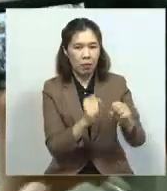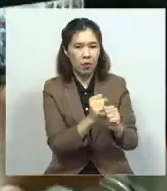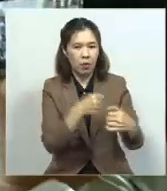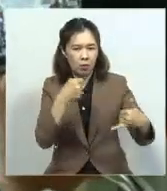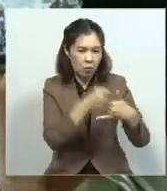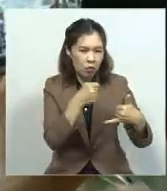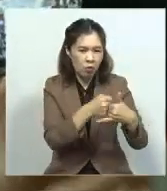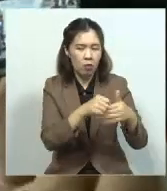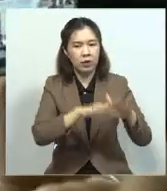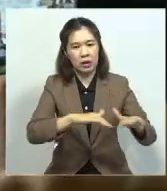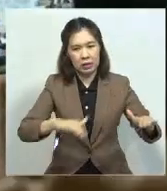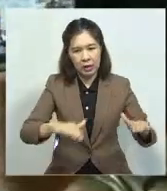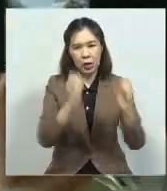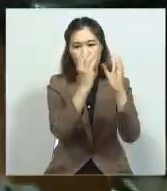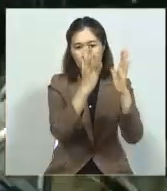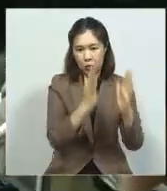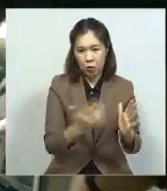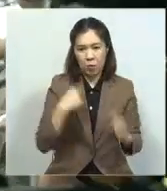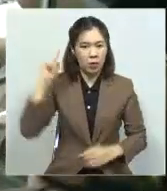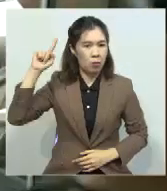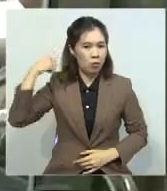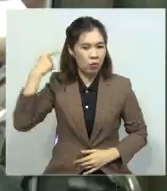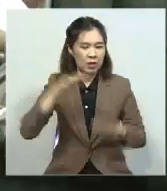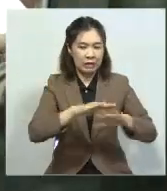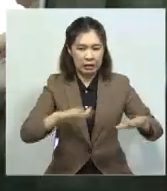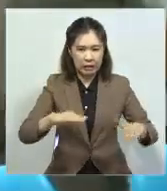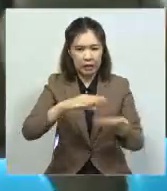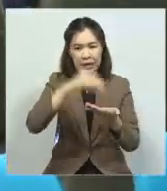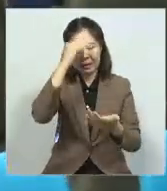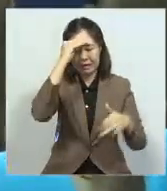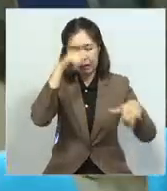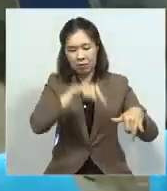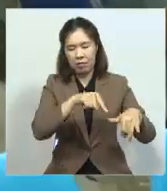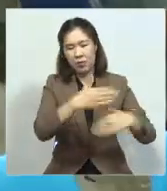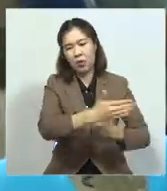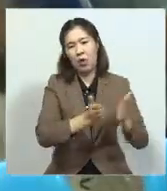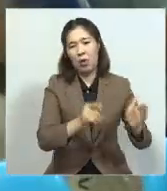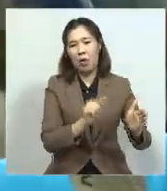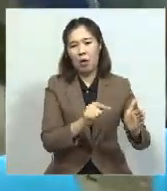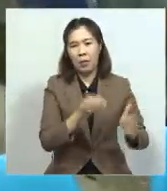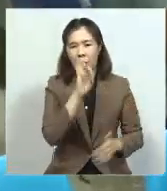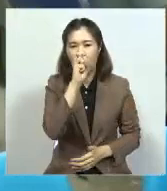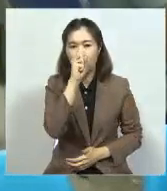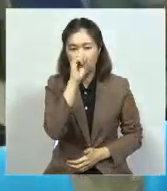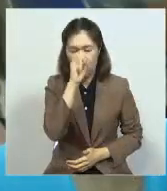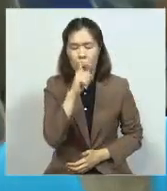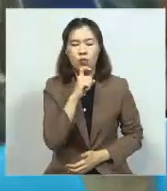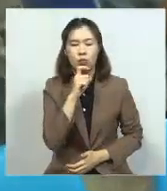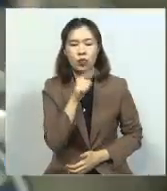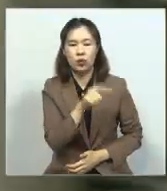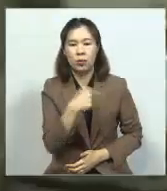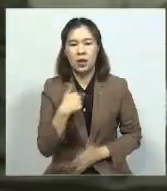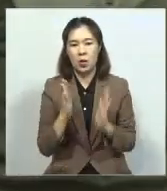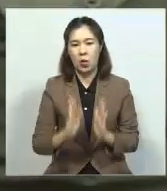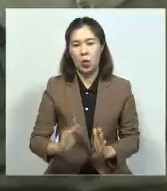ายครูและนักเรียนรวมถึงมีการลวนลามเด็กนักเรียนหญิงภายในห้องเรียนขณะที่กำลังสอบเป็นเหตุให้มีผู้ได้รับ